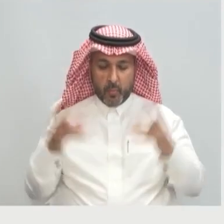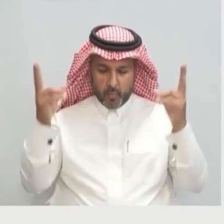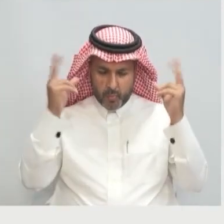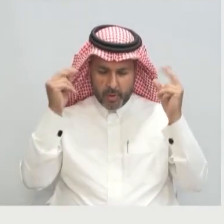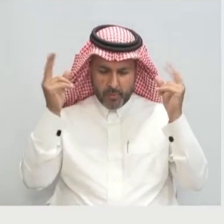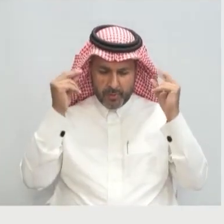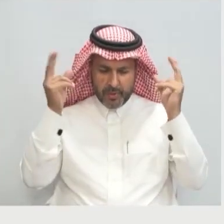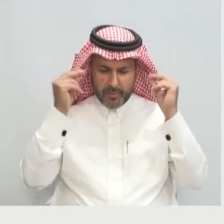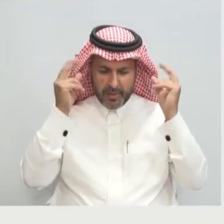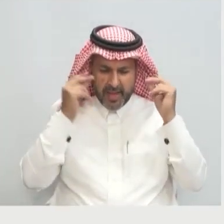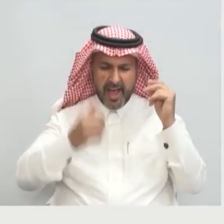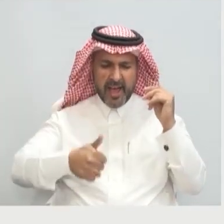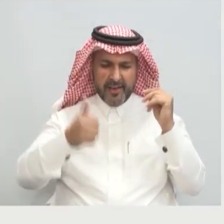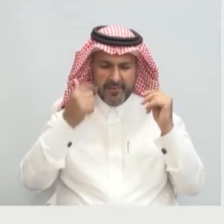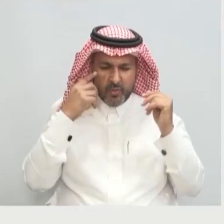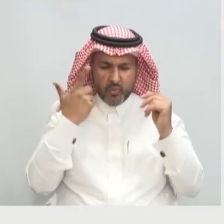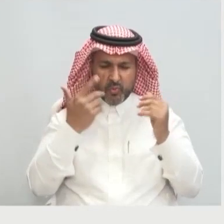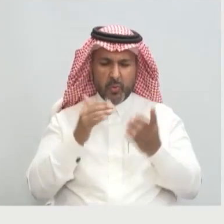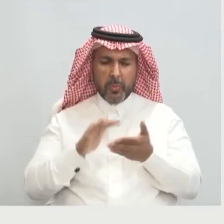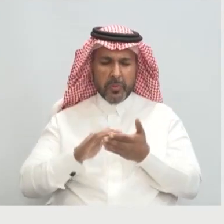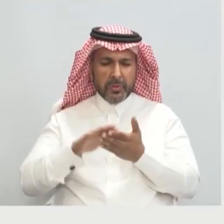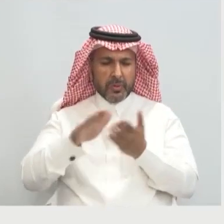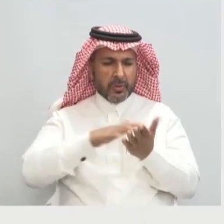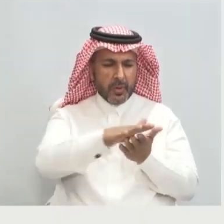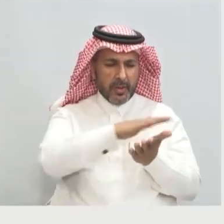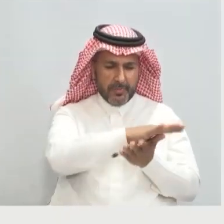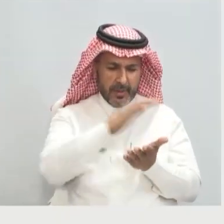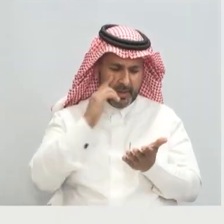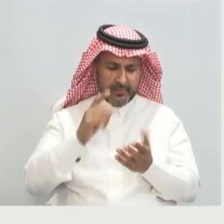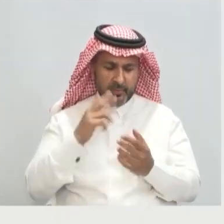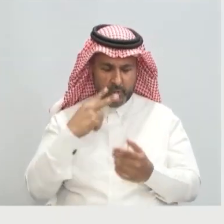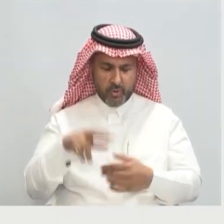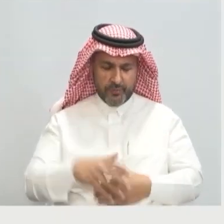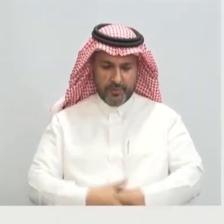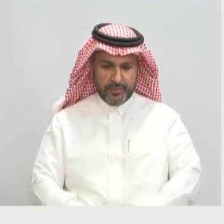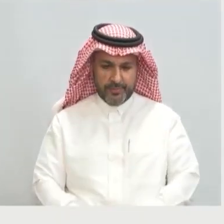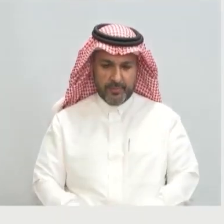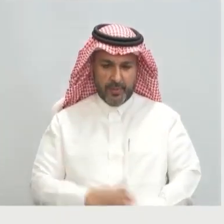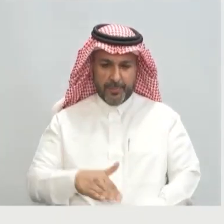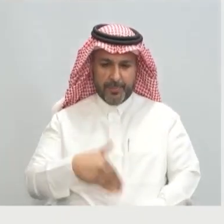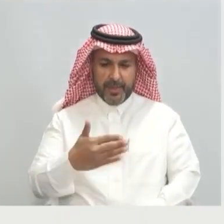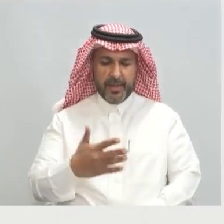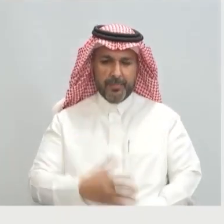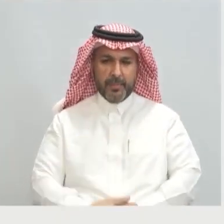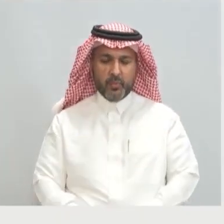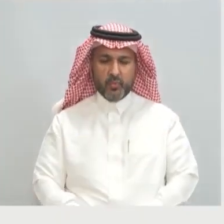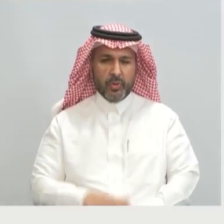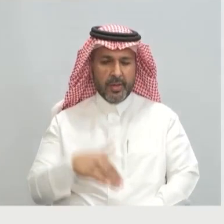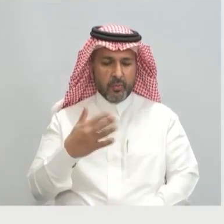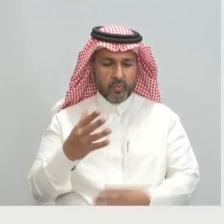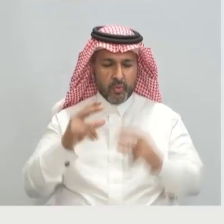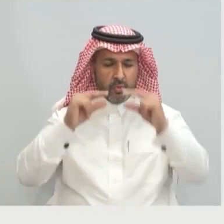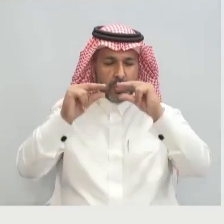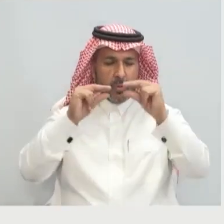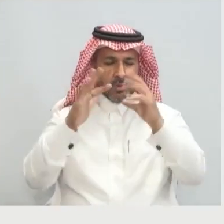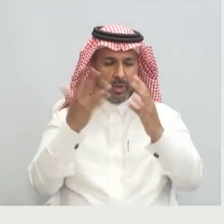التي يمكن للقناه بثها او ايصالها في حلقه التواصل اليوم نستكمل في التواصل ولكن في مكان العمل قد